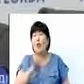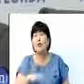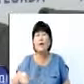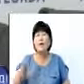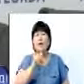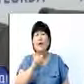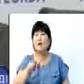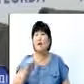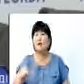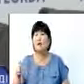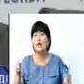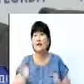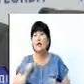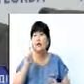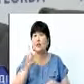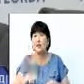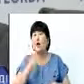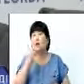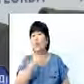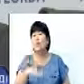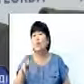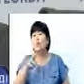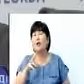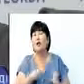барлық тапсырушылардың тиесілі болса, 1 миллиард